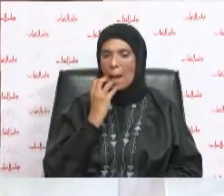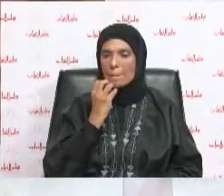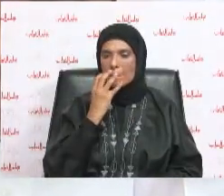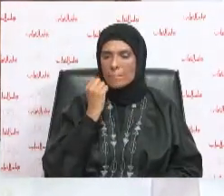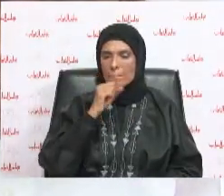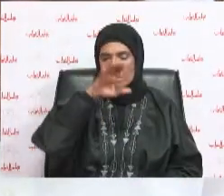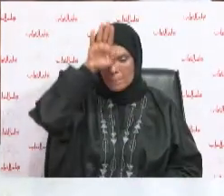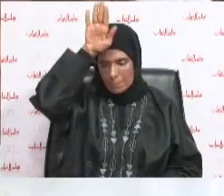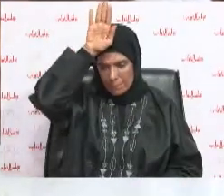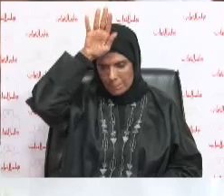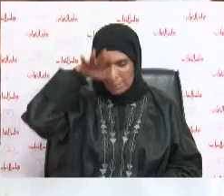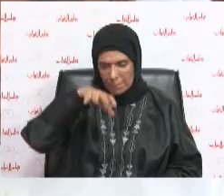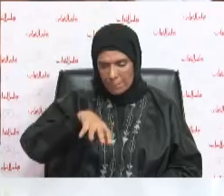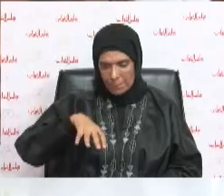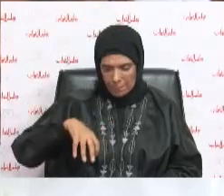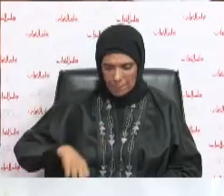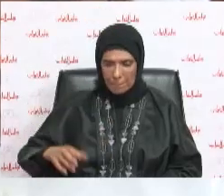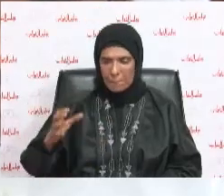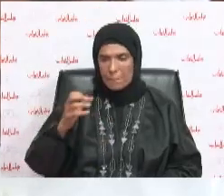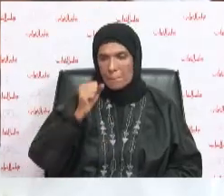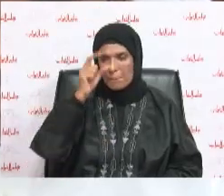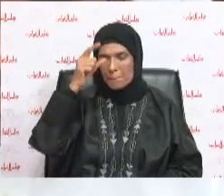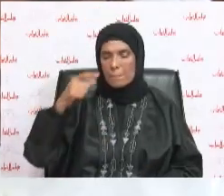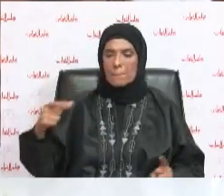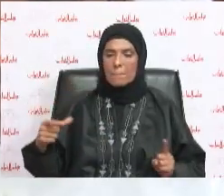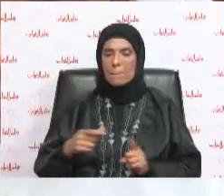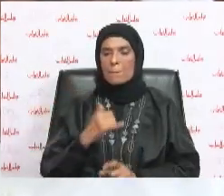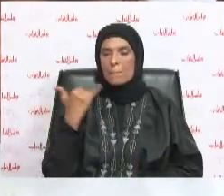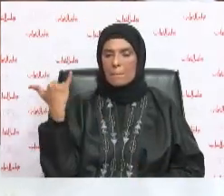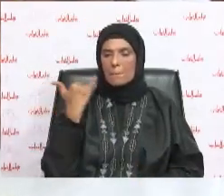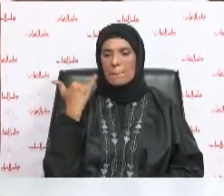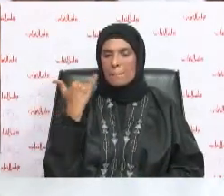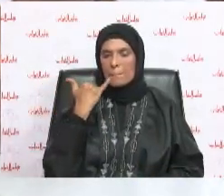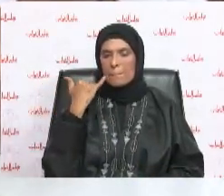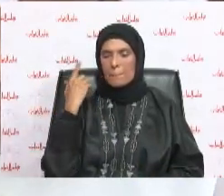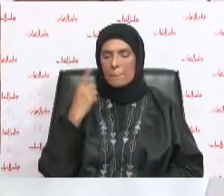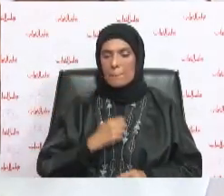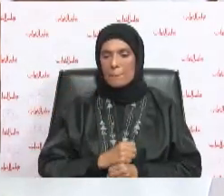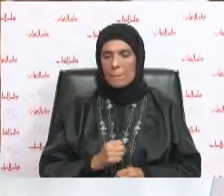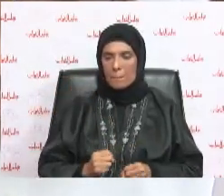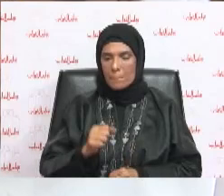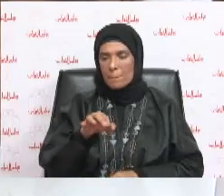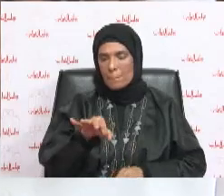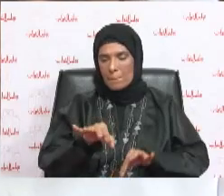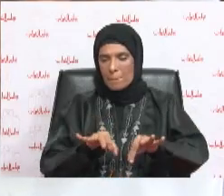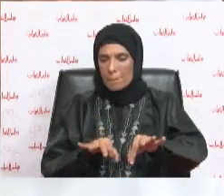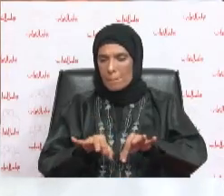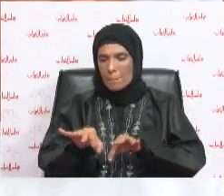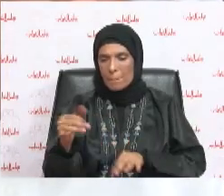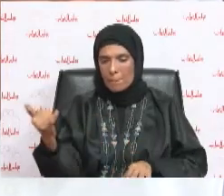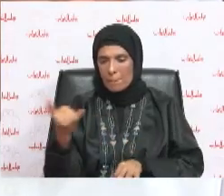ملك البلاد حفظه الله ورعاه بضرورة تنفيذ مشروع استراتيجي